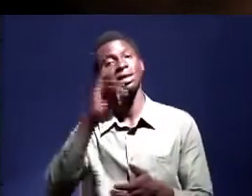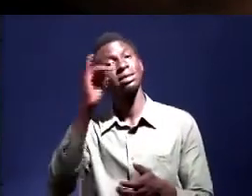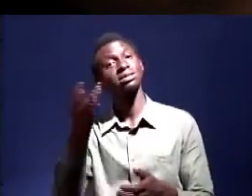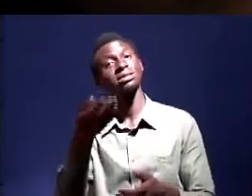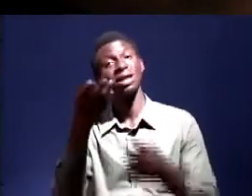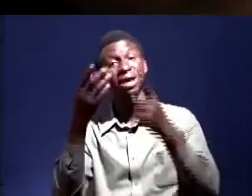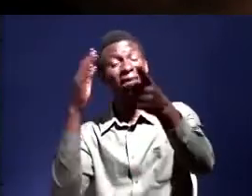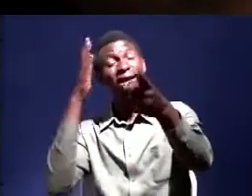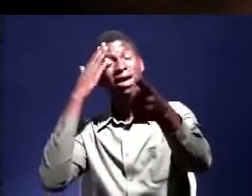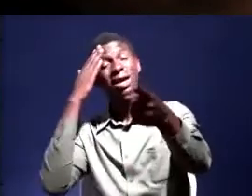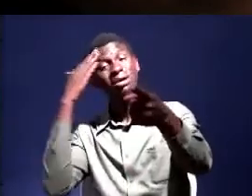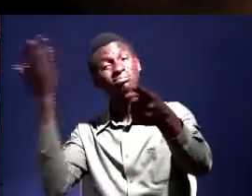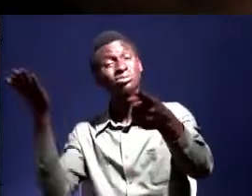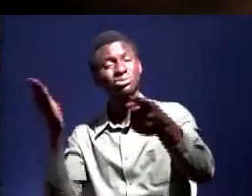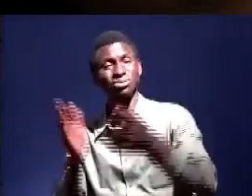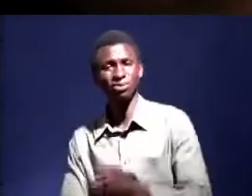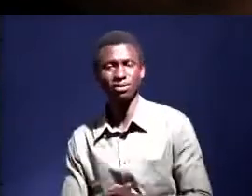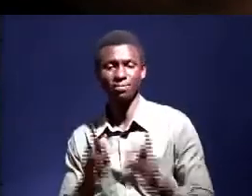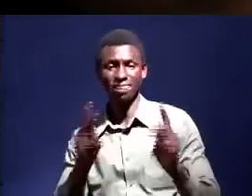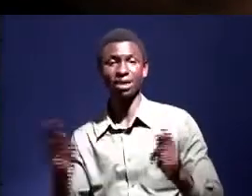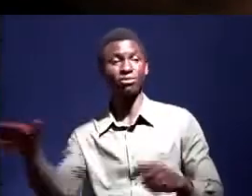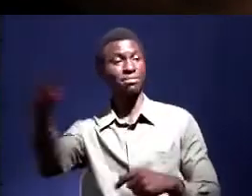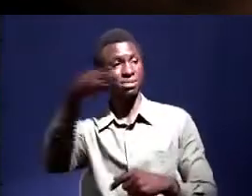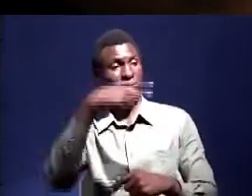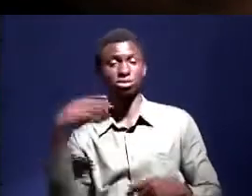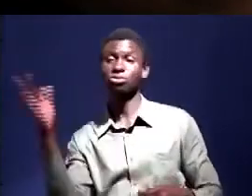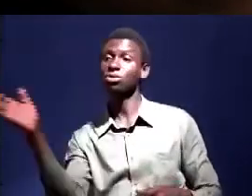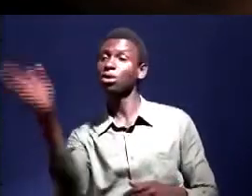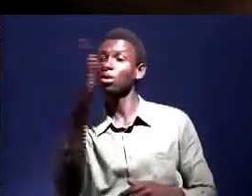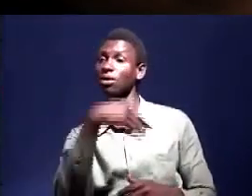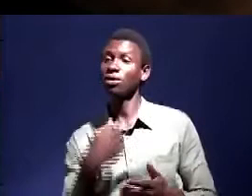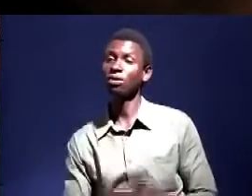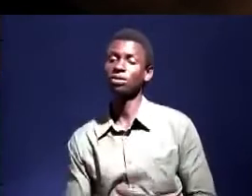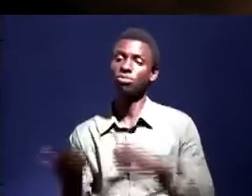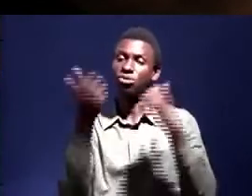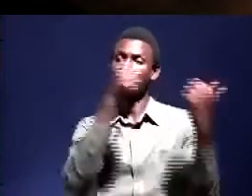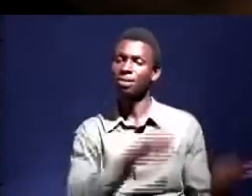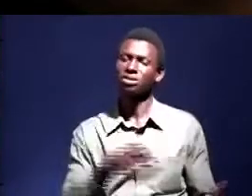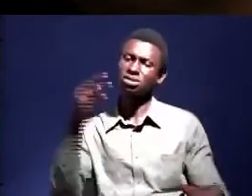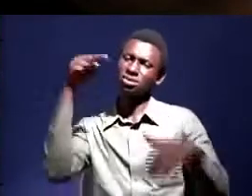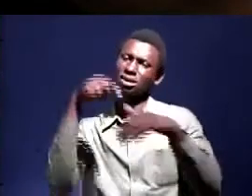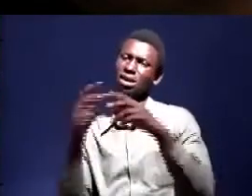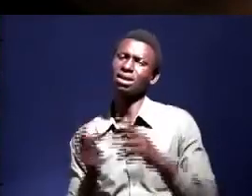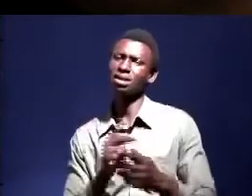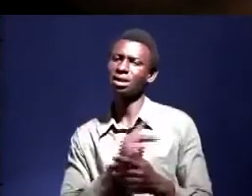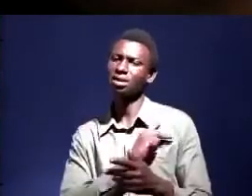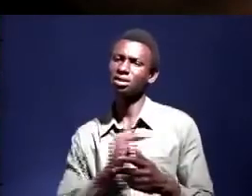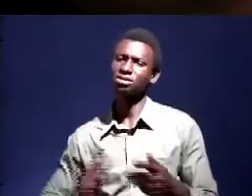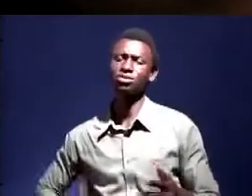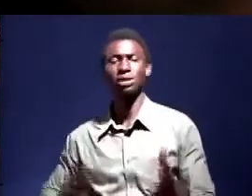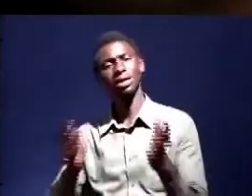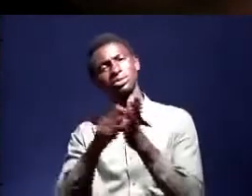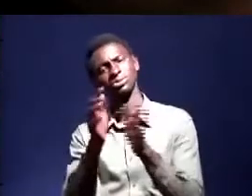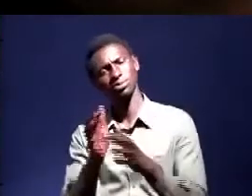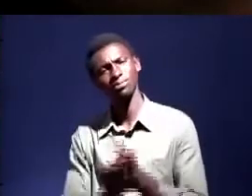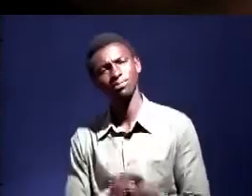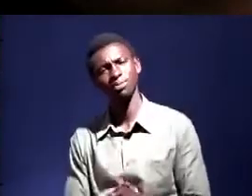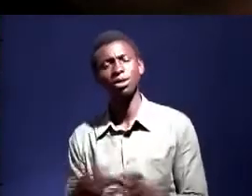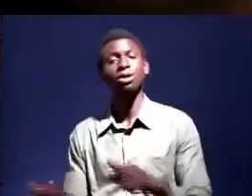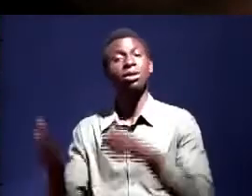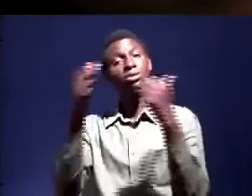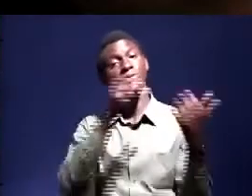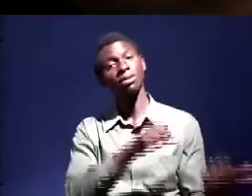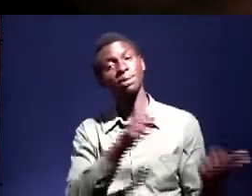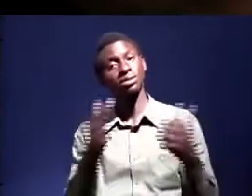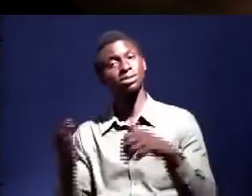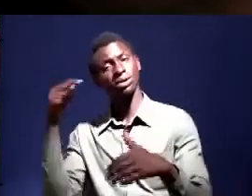Ya kwamba sisi sote ambao tulibatizwa katika Kristo Yesu. Were baptized into his death. Tulibatizwa katika mauti yake. Therefore we are